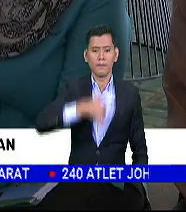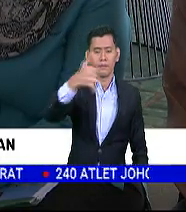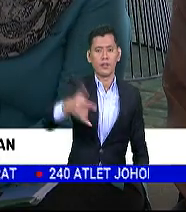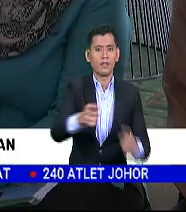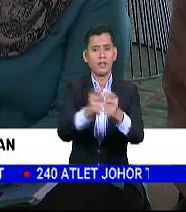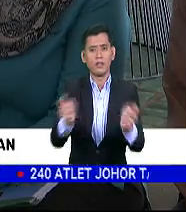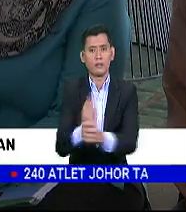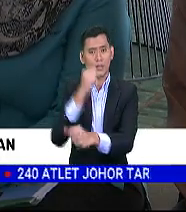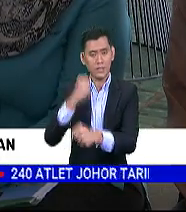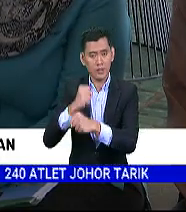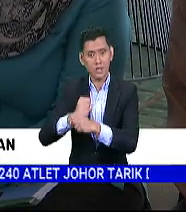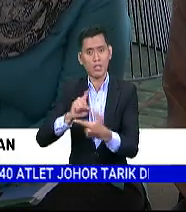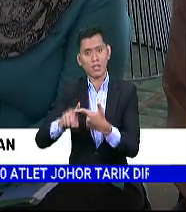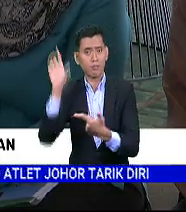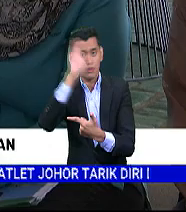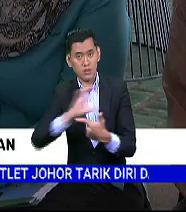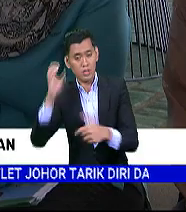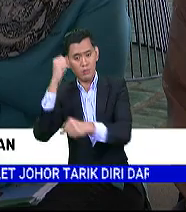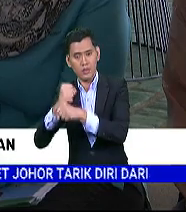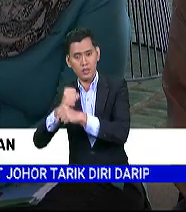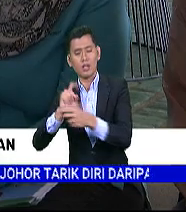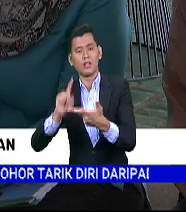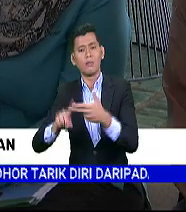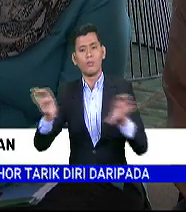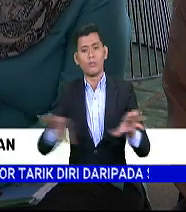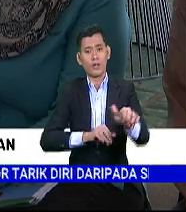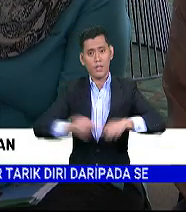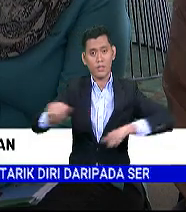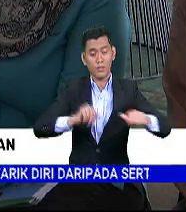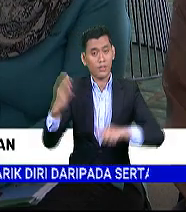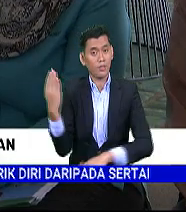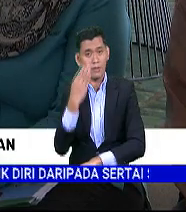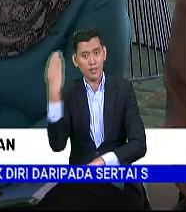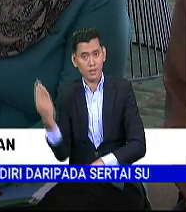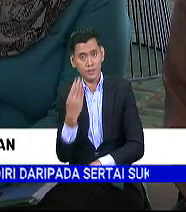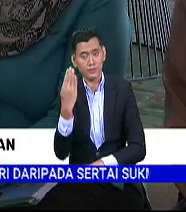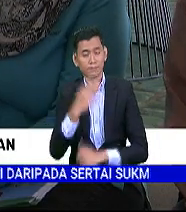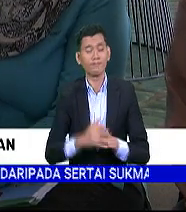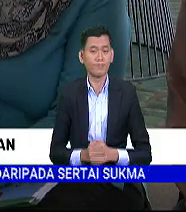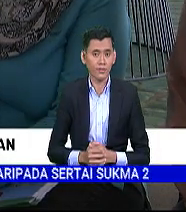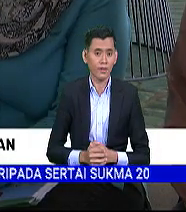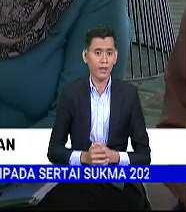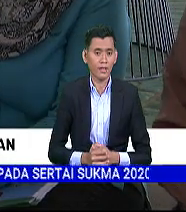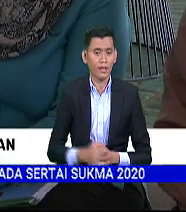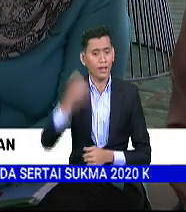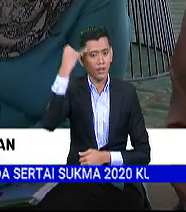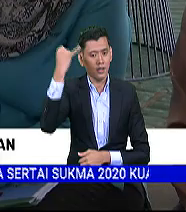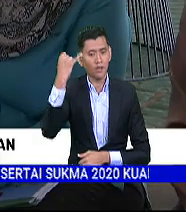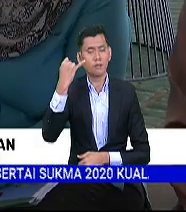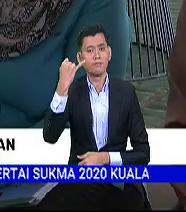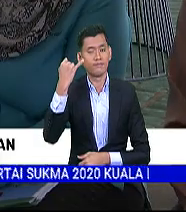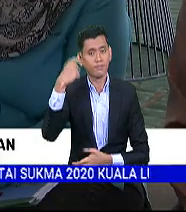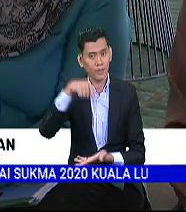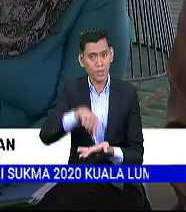tempat kerja mereka atau mencari pekerjaan atau menjalankan aktiviti biasa mereka. The idea is just